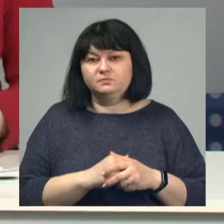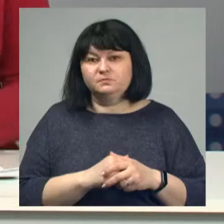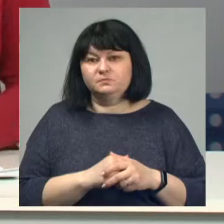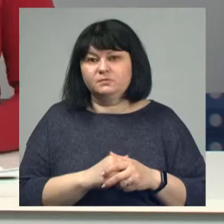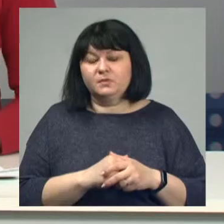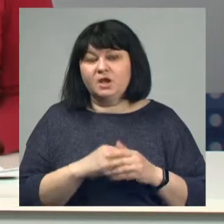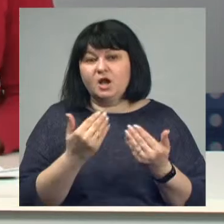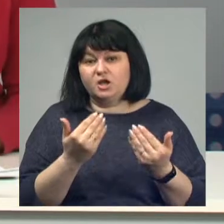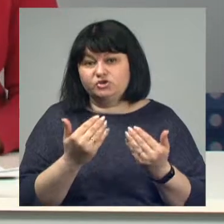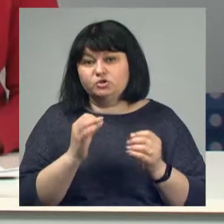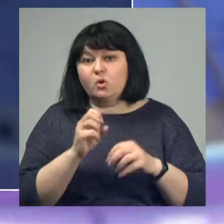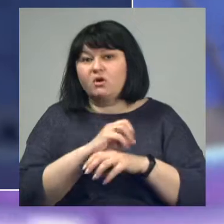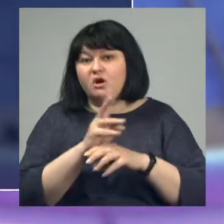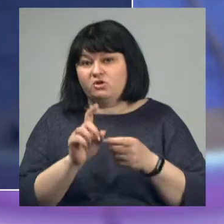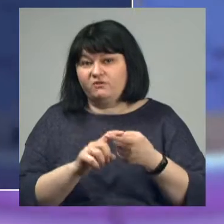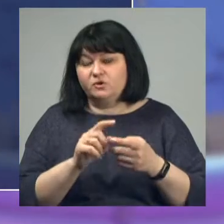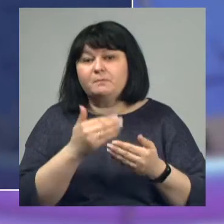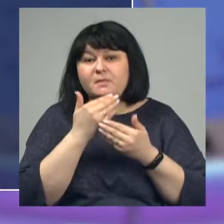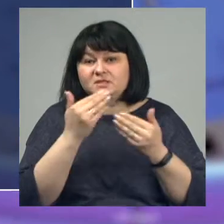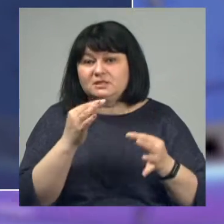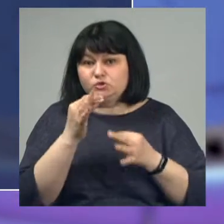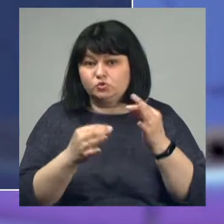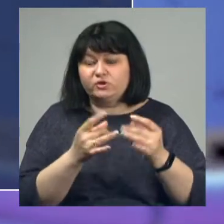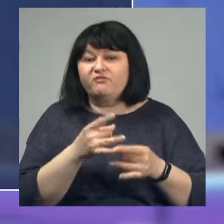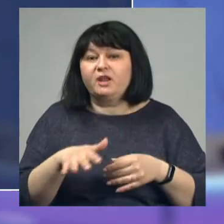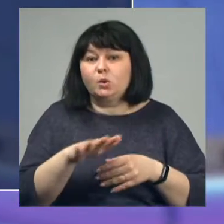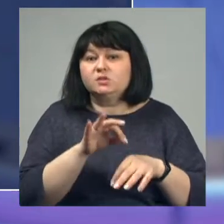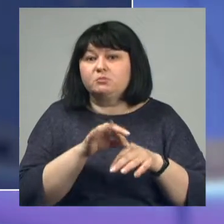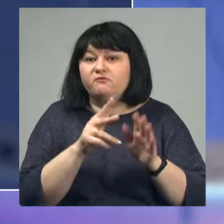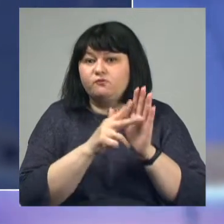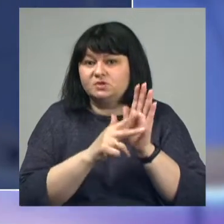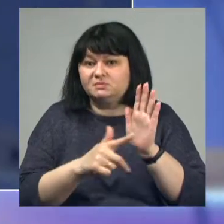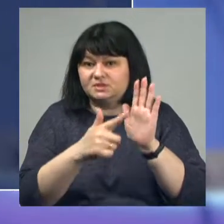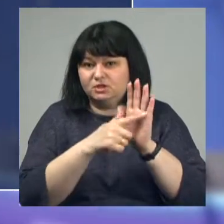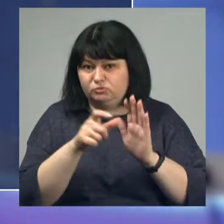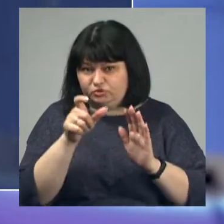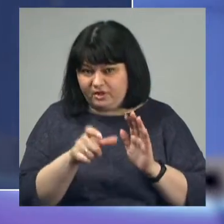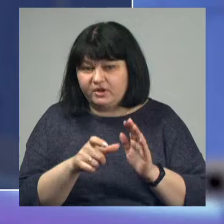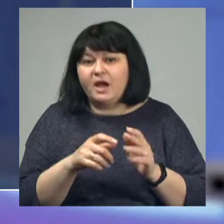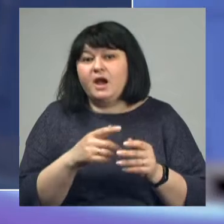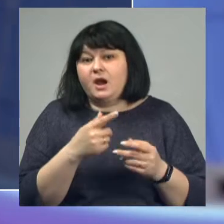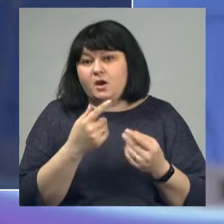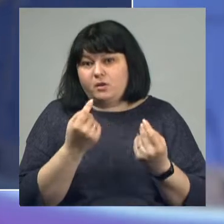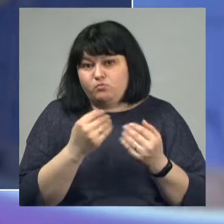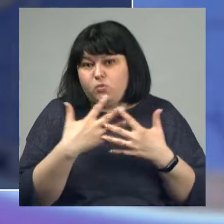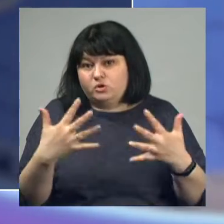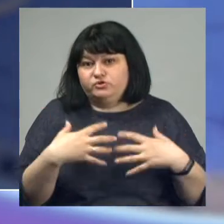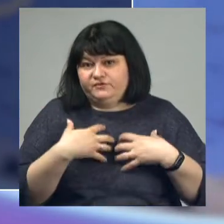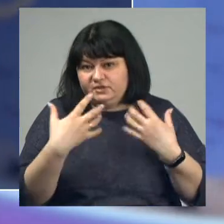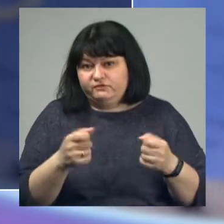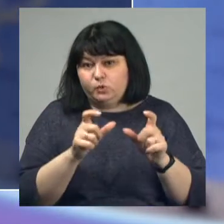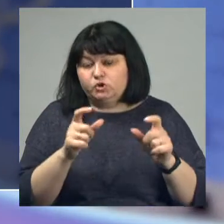но сейчас о korra на вирусе за последние сутки в регионе заболели 87 человек значительно больше выздоровевшим